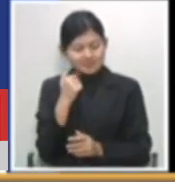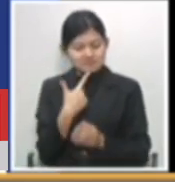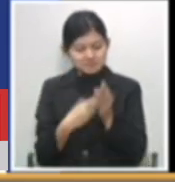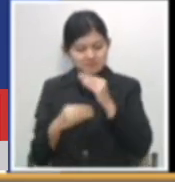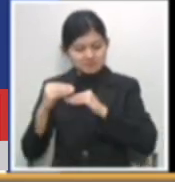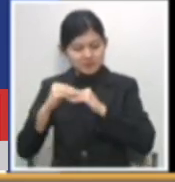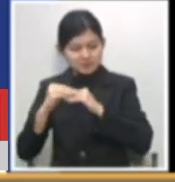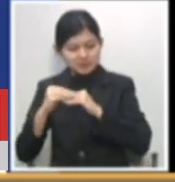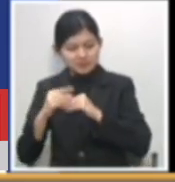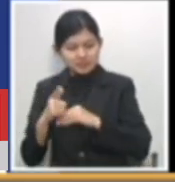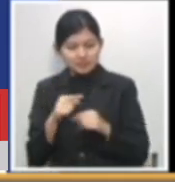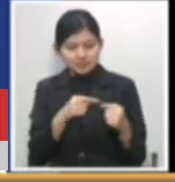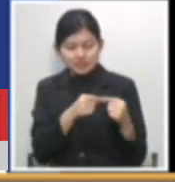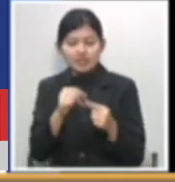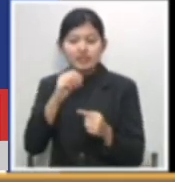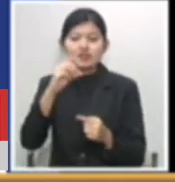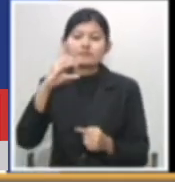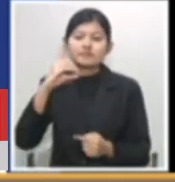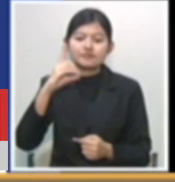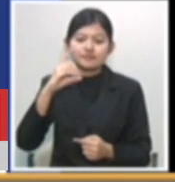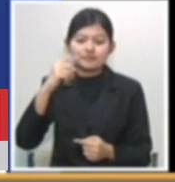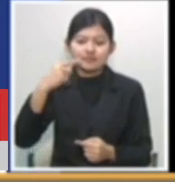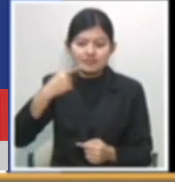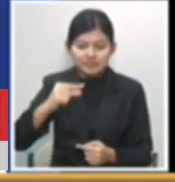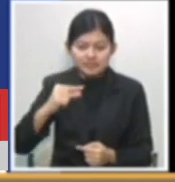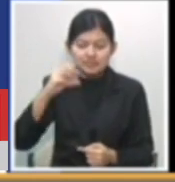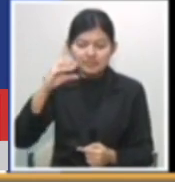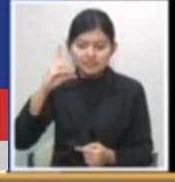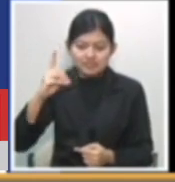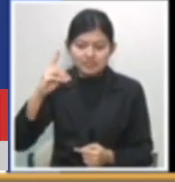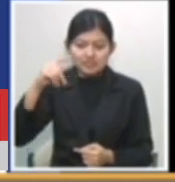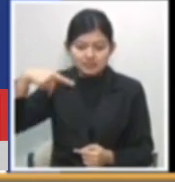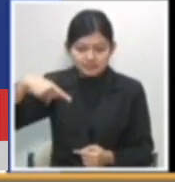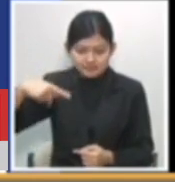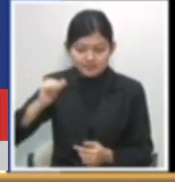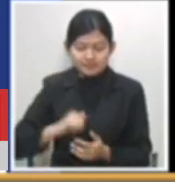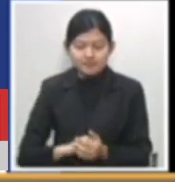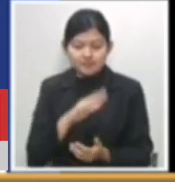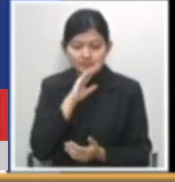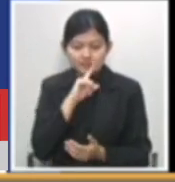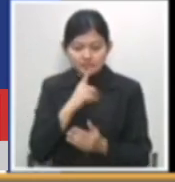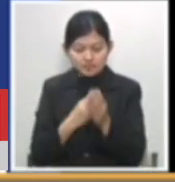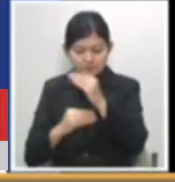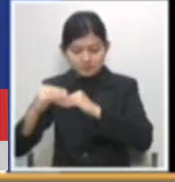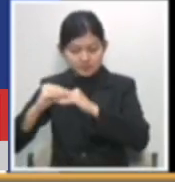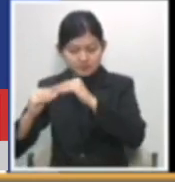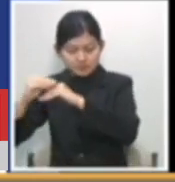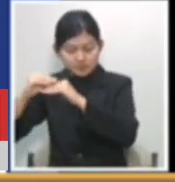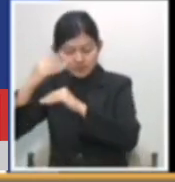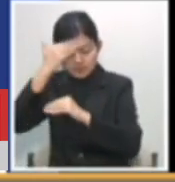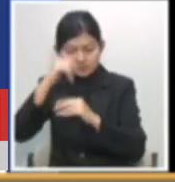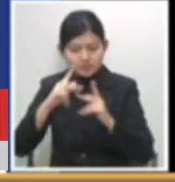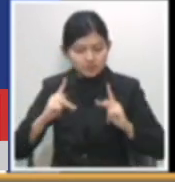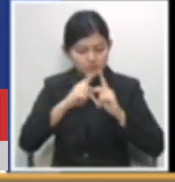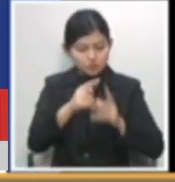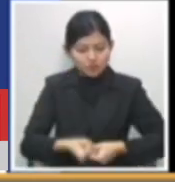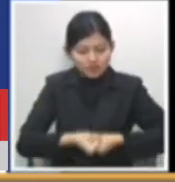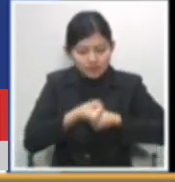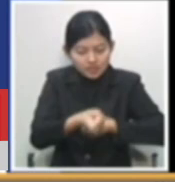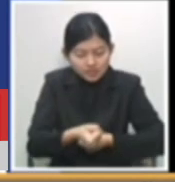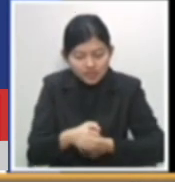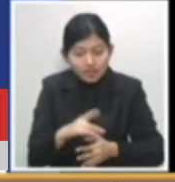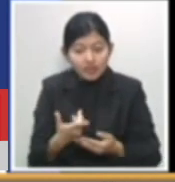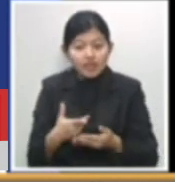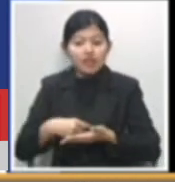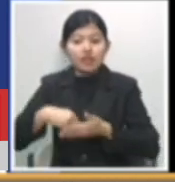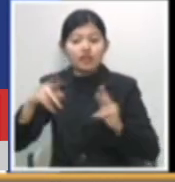GDP ผมก็สงสัยครับว่าหากขึ้นตาม GDP แล้วเหตุใดกระทรวงเกษตรและกระทรวงศึกษ